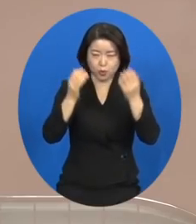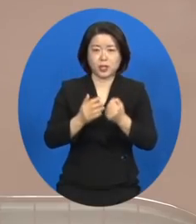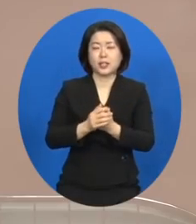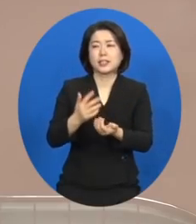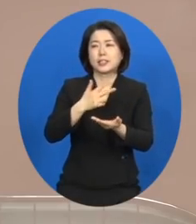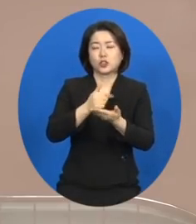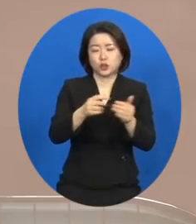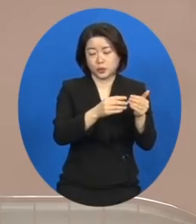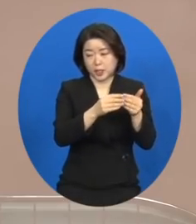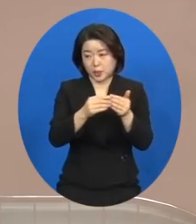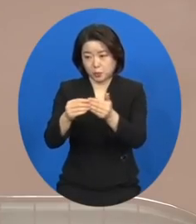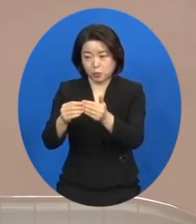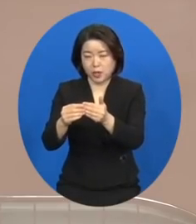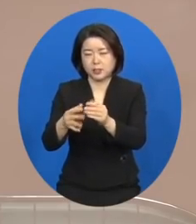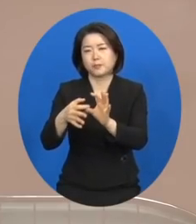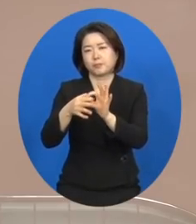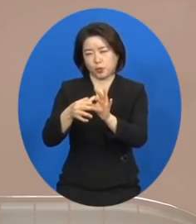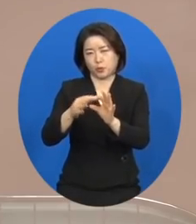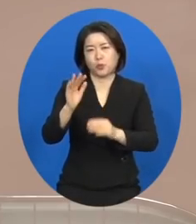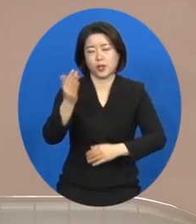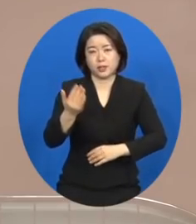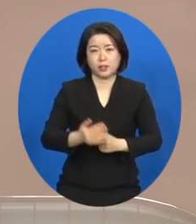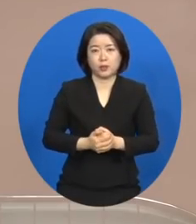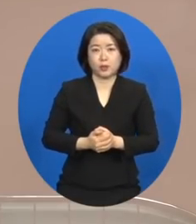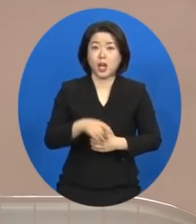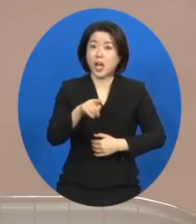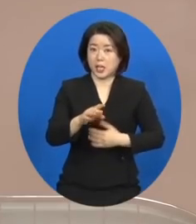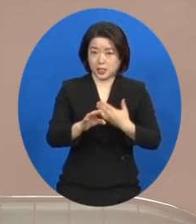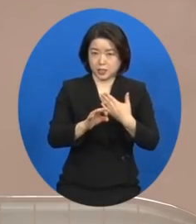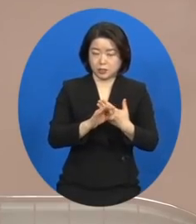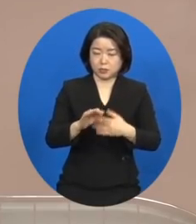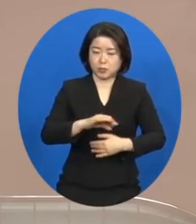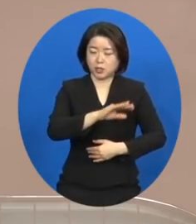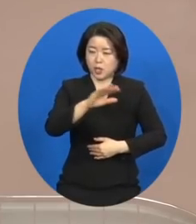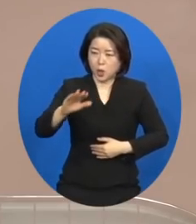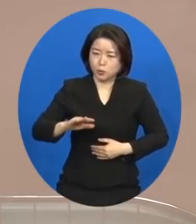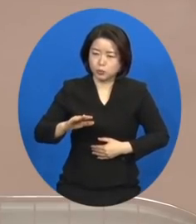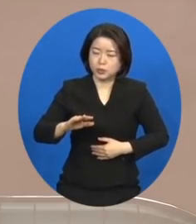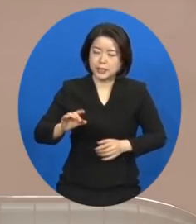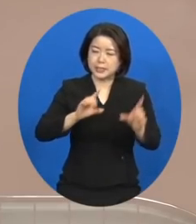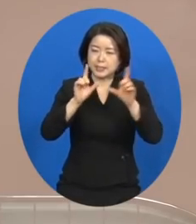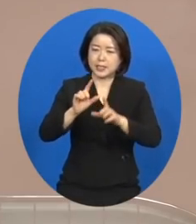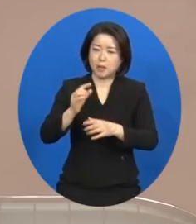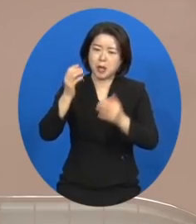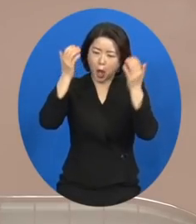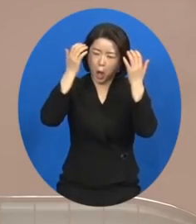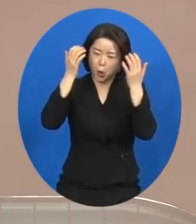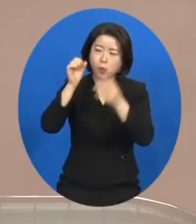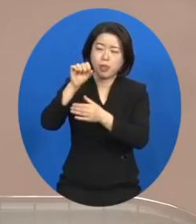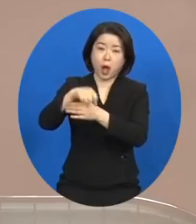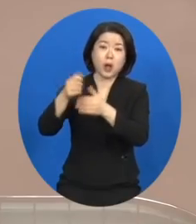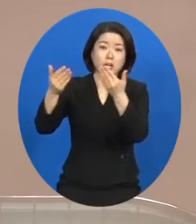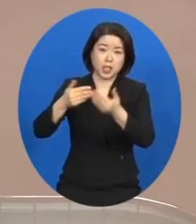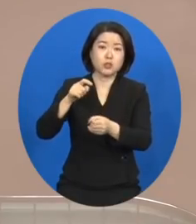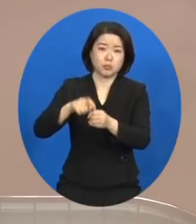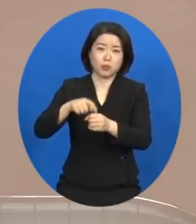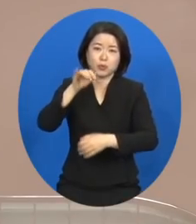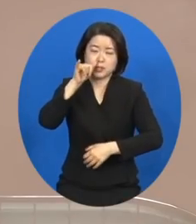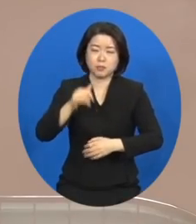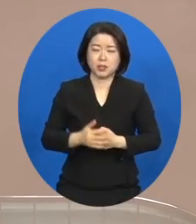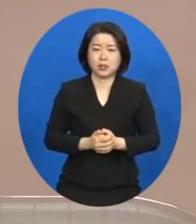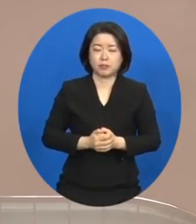통로가 되곤 합니다. 그렇게 하나님은 우리 삶의 고난을 허락하시기도 하시죠. 바로 이 왕의 신하도